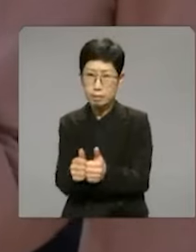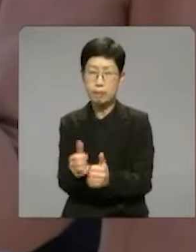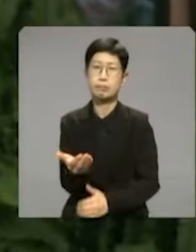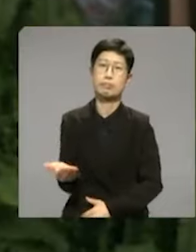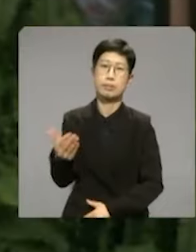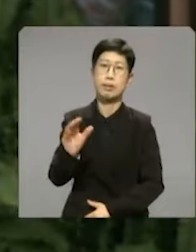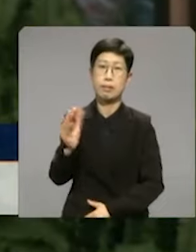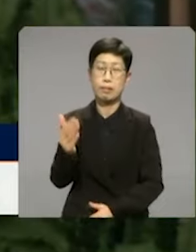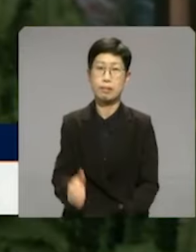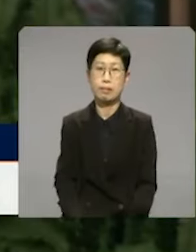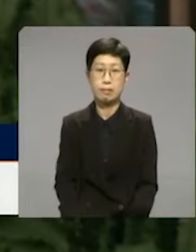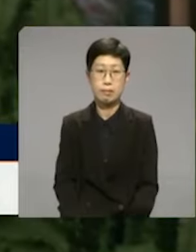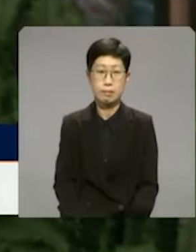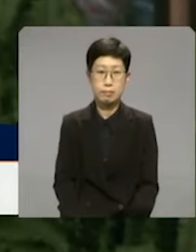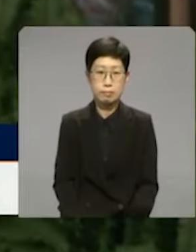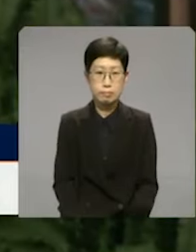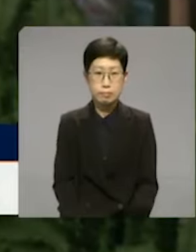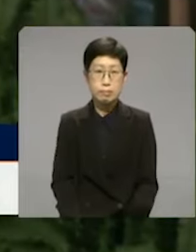나옵니다.